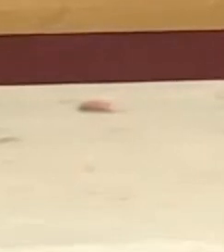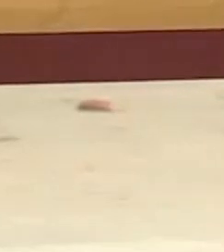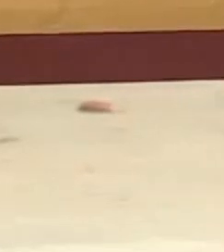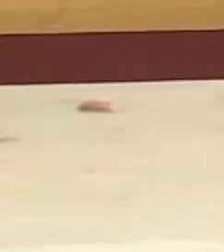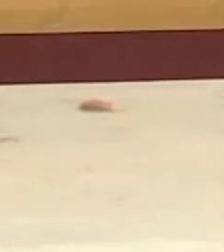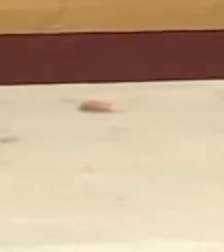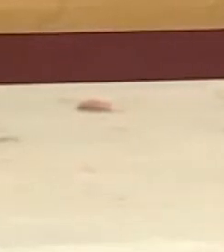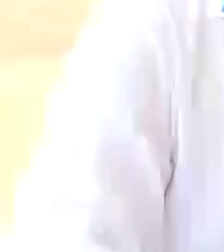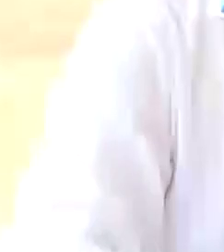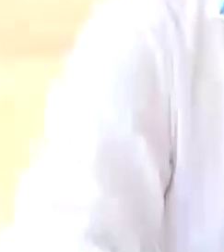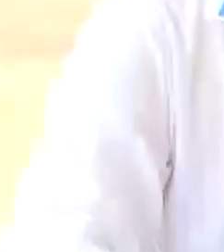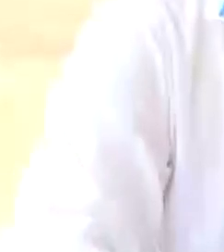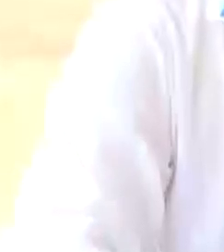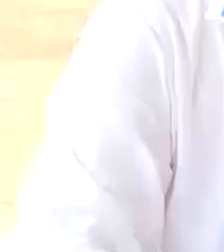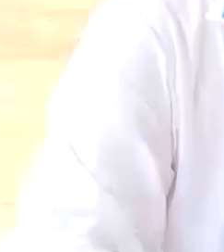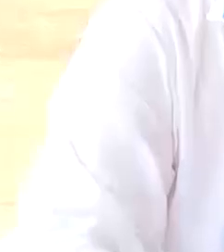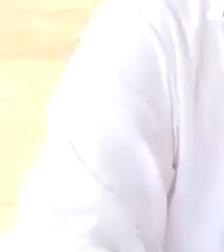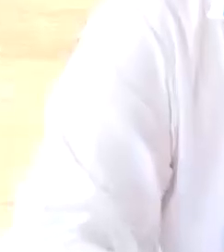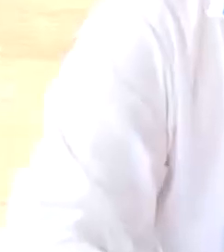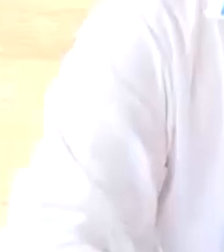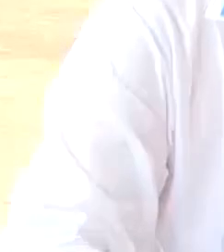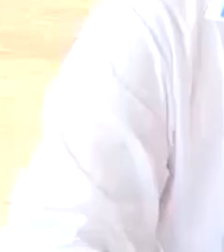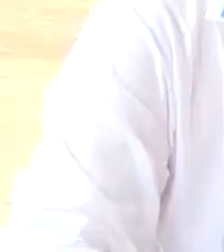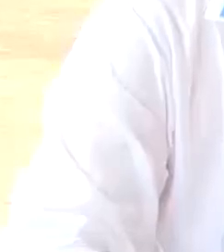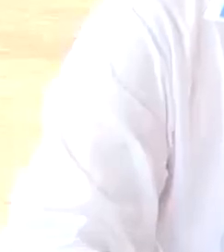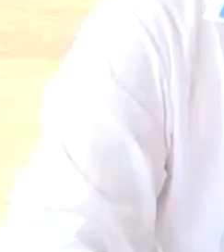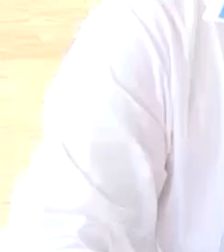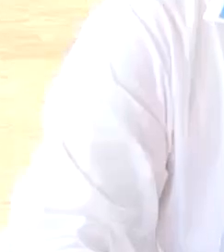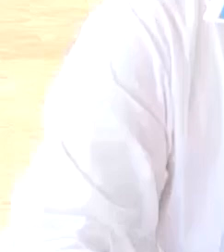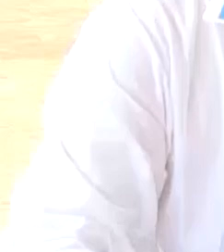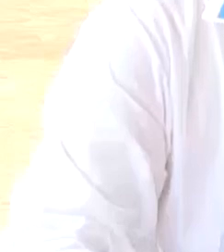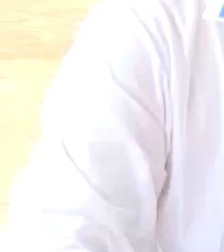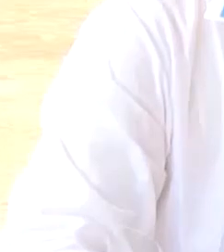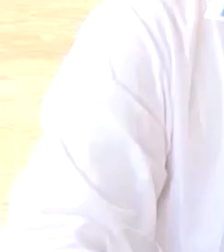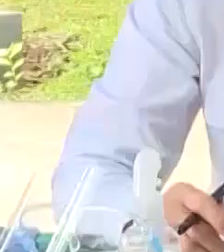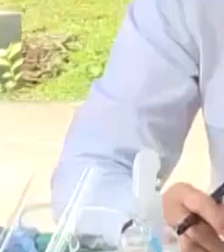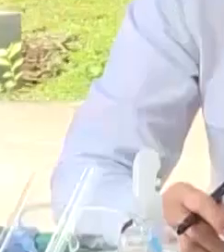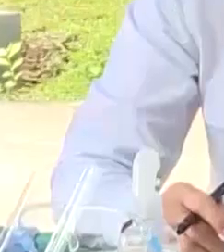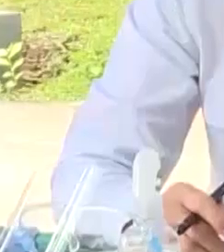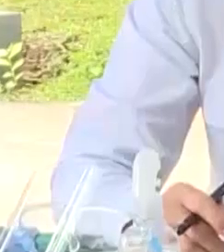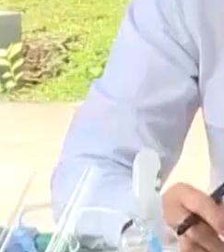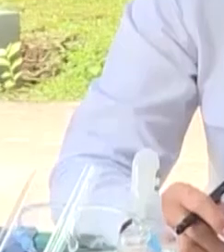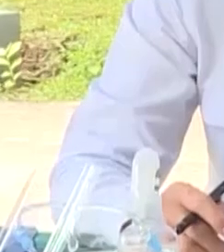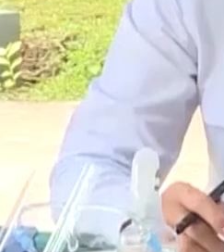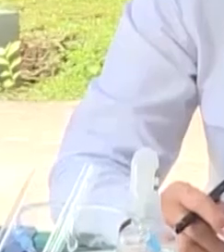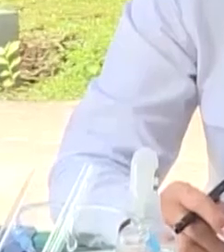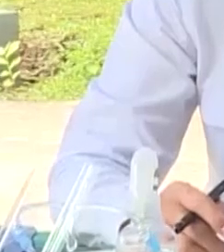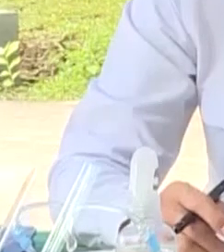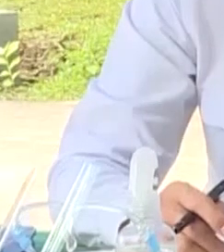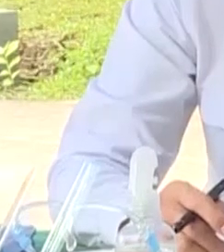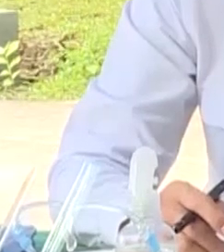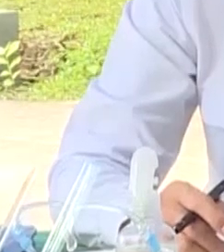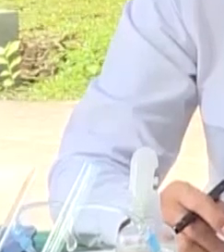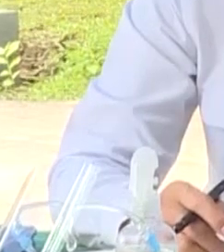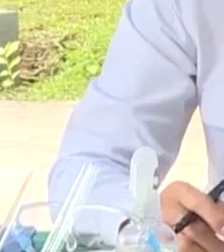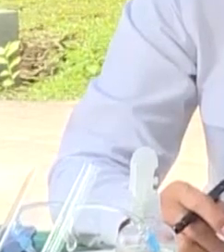លនានានៅខាងមុខព្រះរាជតំណាក់ខេត្តសៀមរាបអញ្ជើញចូលរួមក្នុងកិច្ចប្រជុំដ៏មានសារៈសំខាន់នេះ